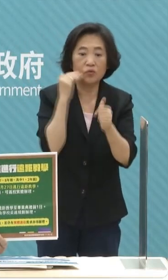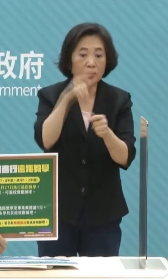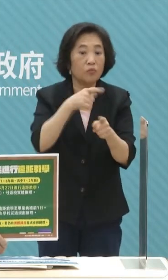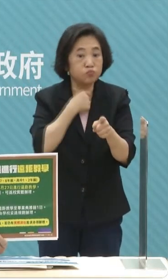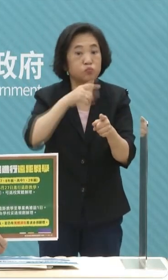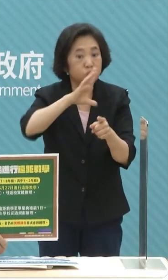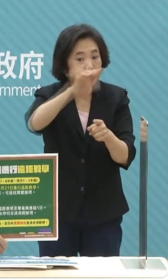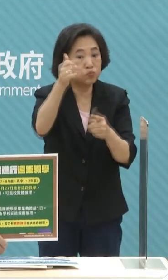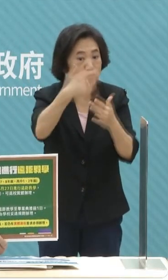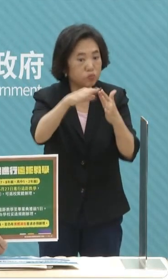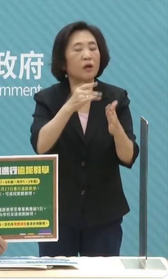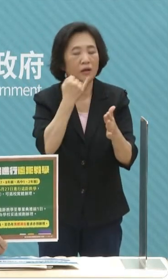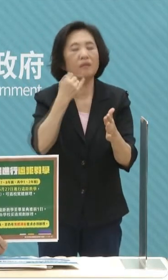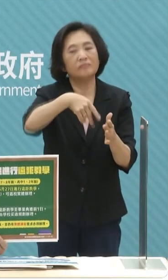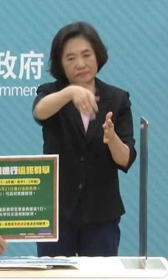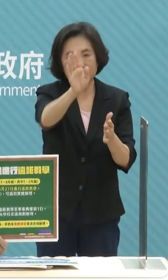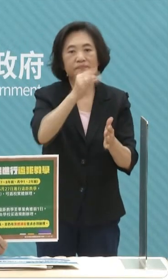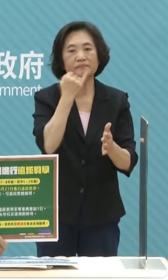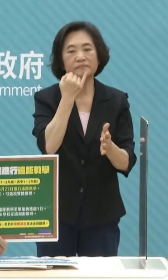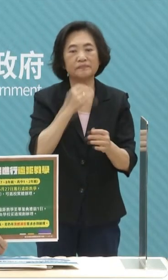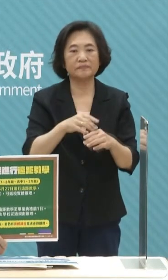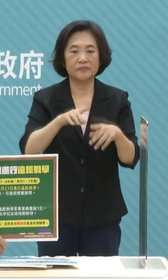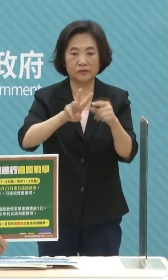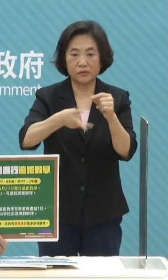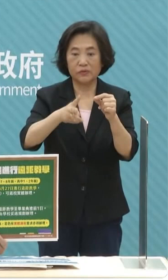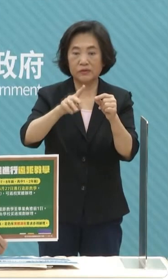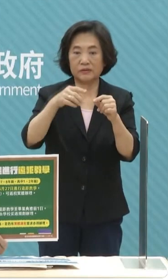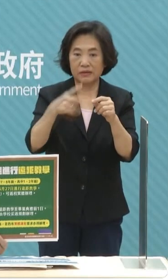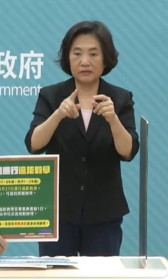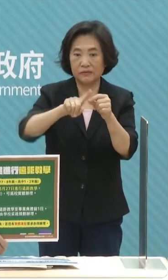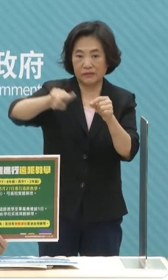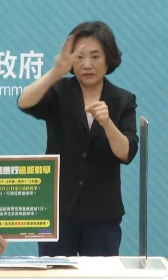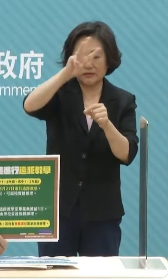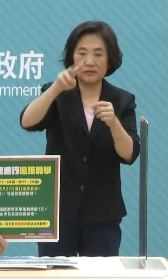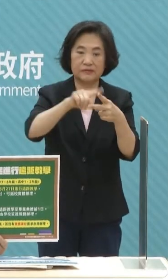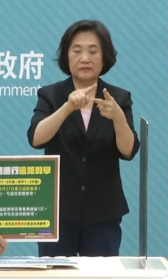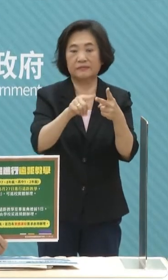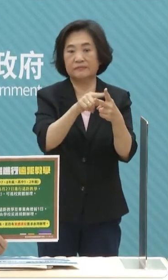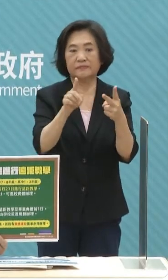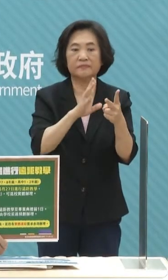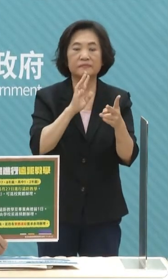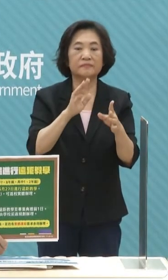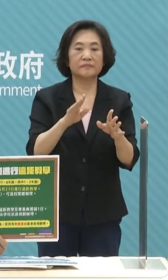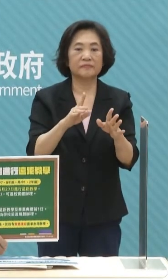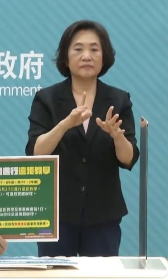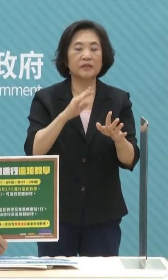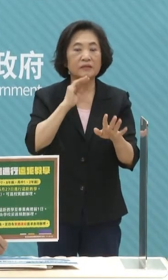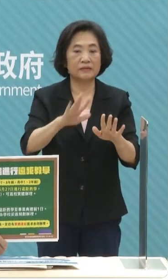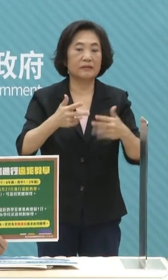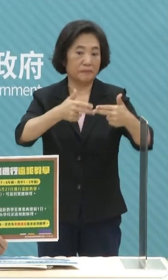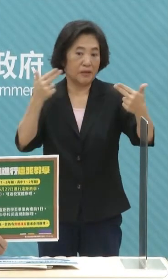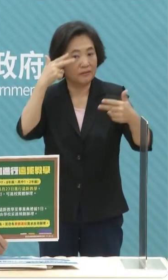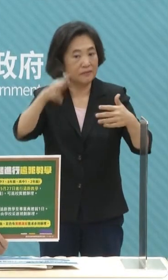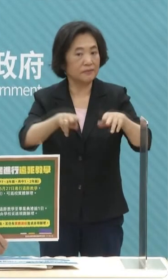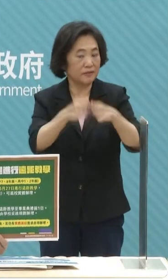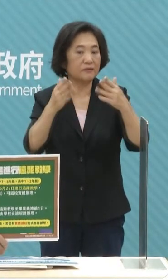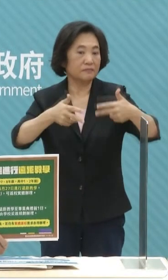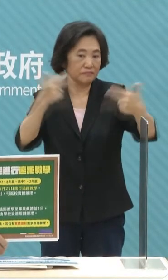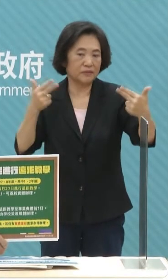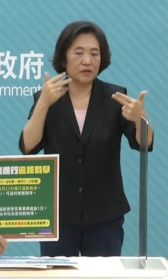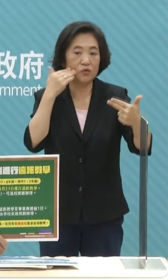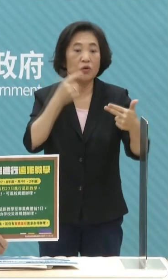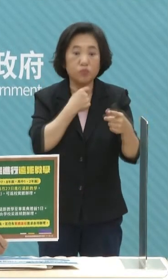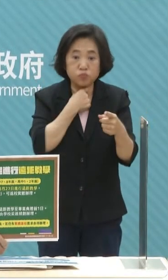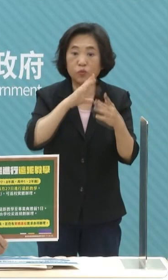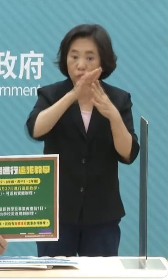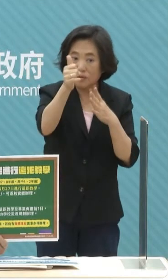校。所以原则上是这样，国三到高三，就从下个礼拜一开始哦，一直到毕业典礼，我们就远距教学。那需要回到